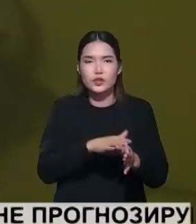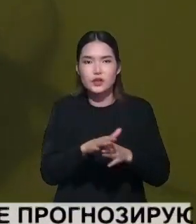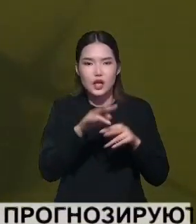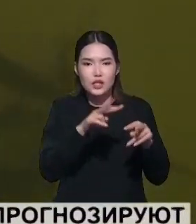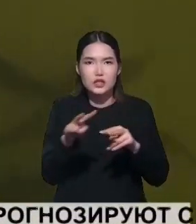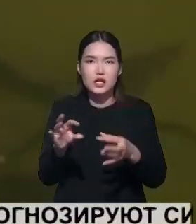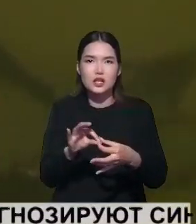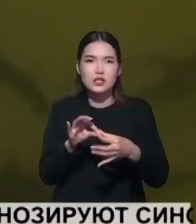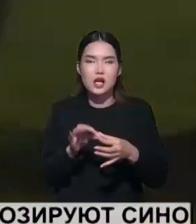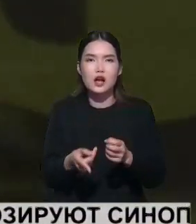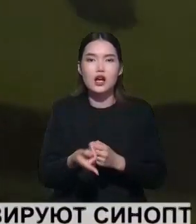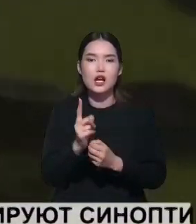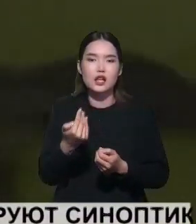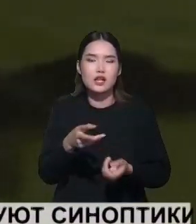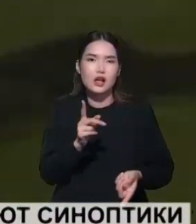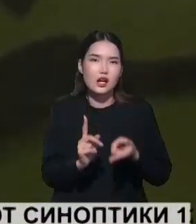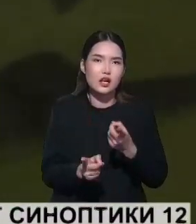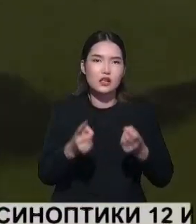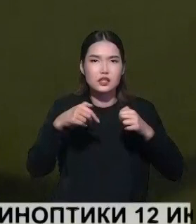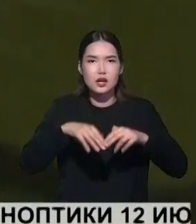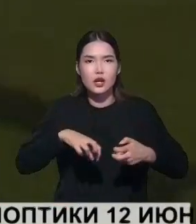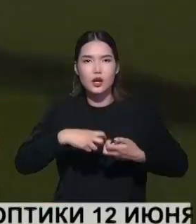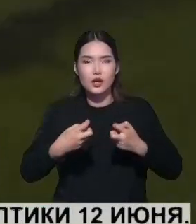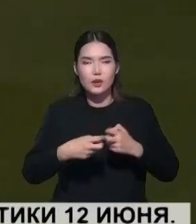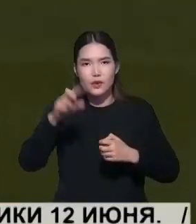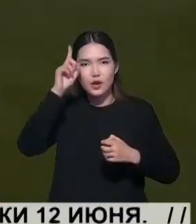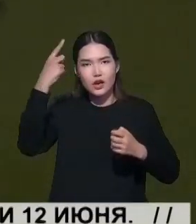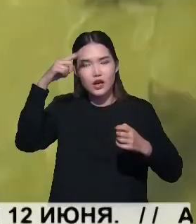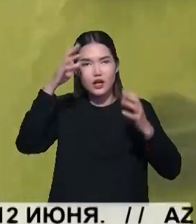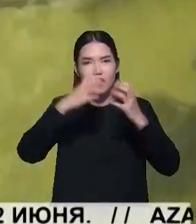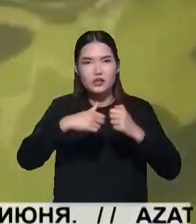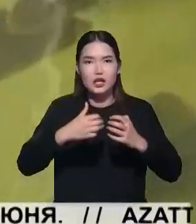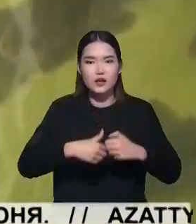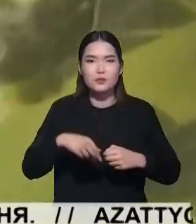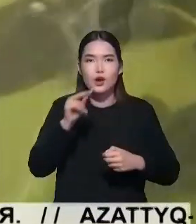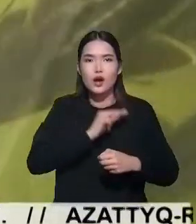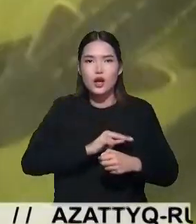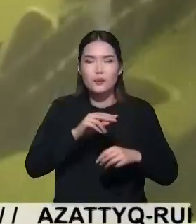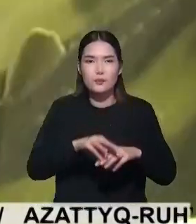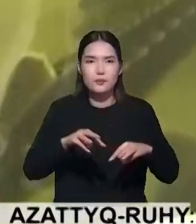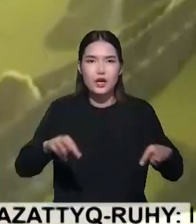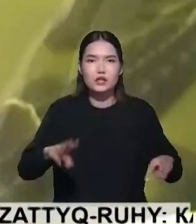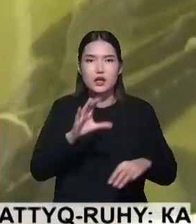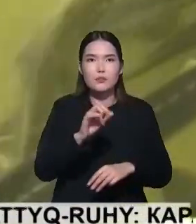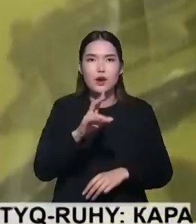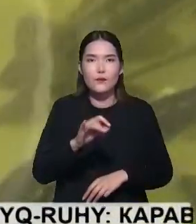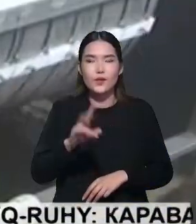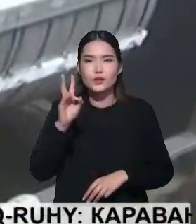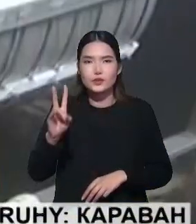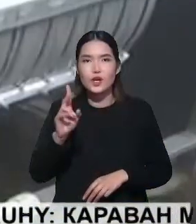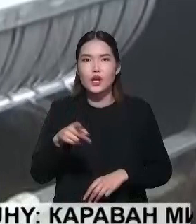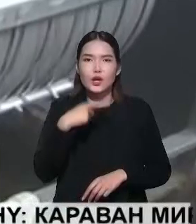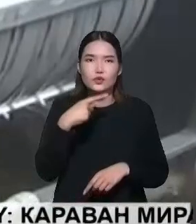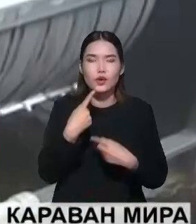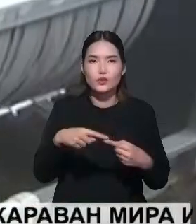цепочку от вылова до реализации. Для решения проблемы в ведомстве разработали информационную систему. А мажилисмен Павел Казанцев